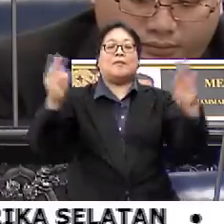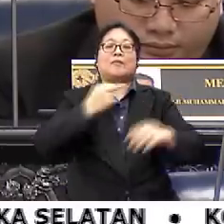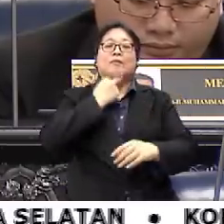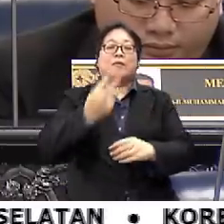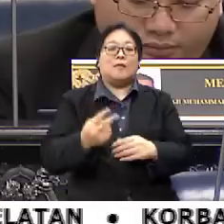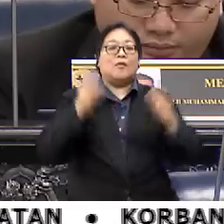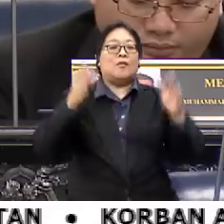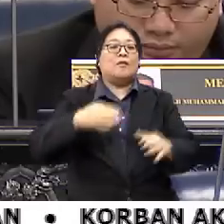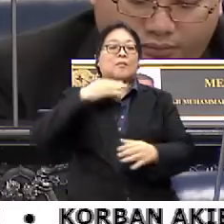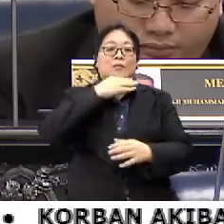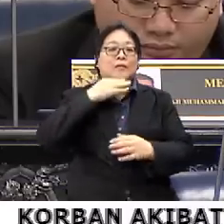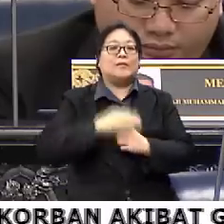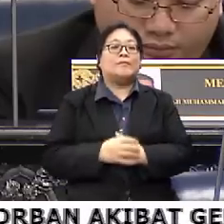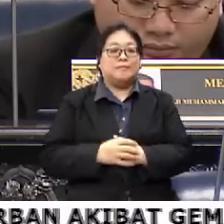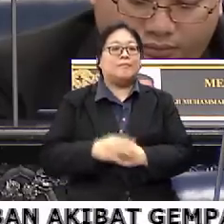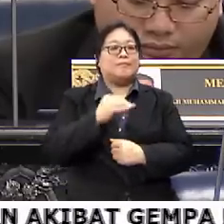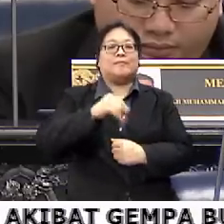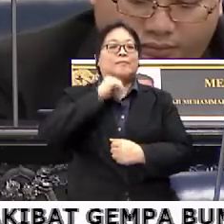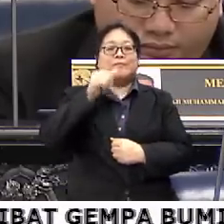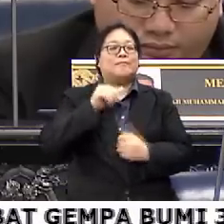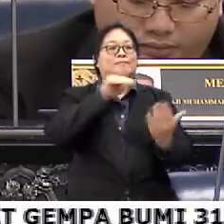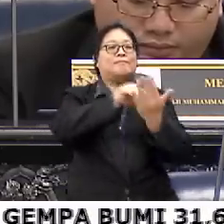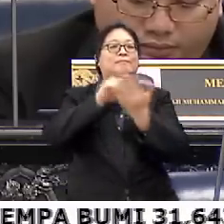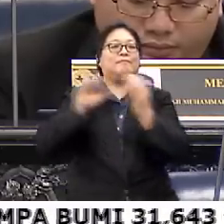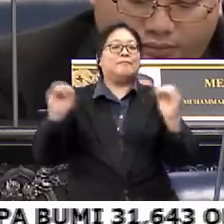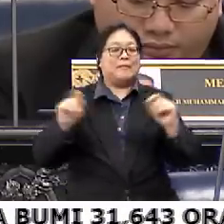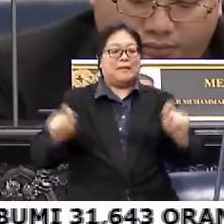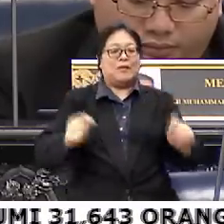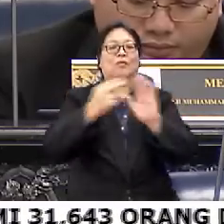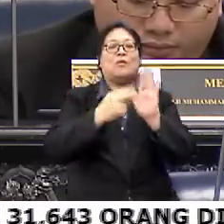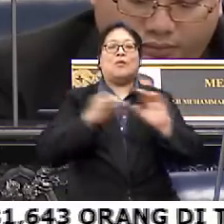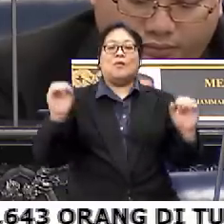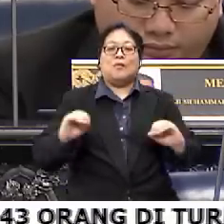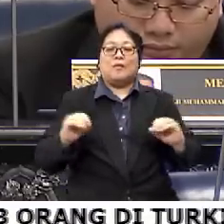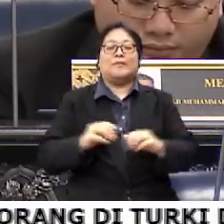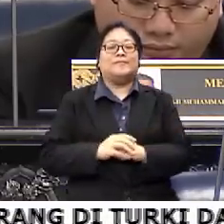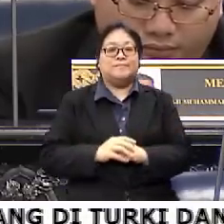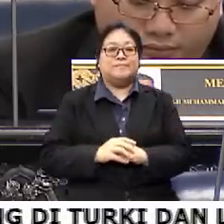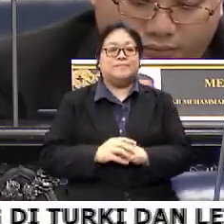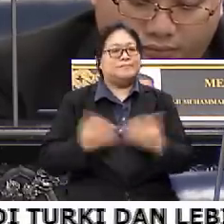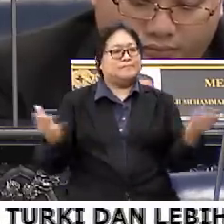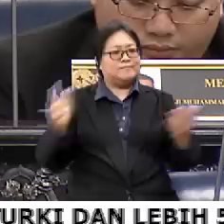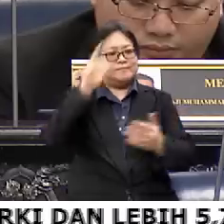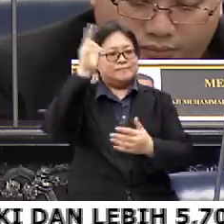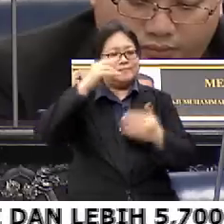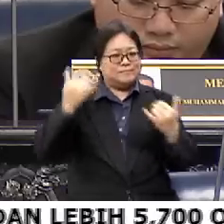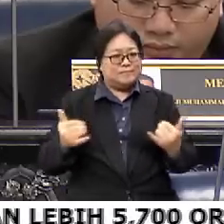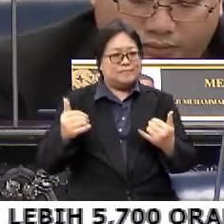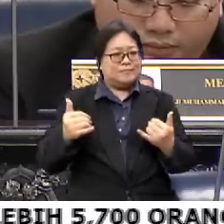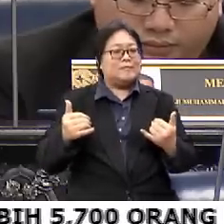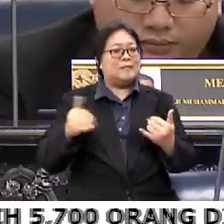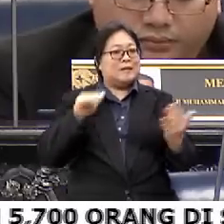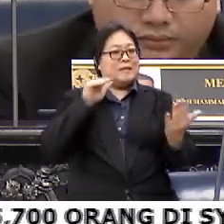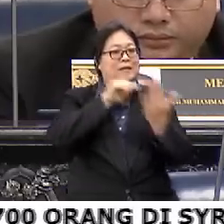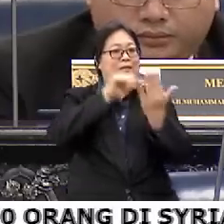bersuara anak-anak muda dan tidak akan mengenakan tindakan undang-undang jika mereka bersuara. Adakah kerajaan hari ini sedang